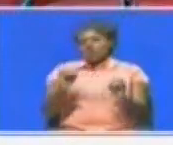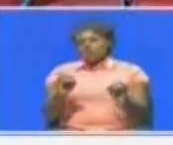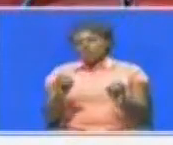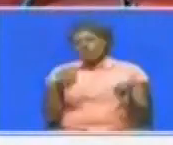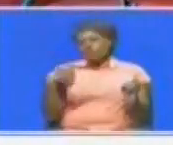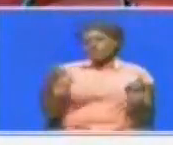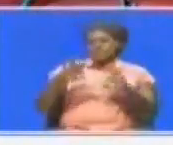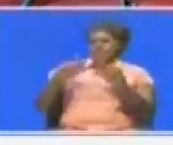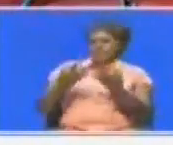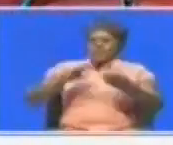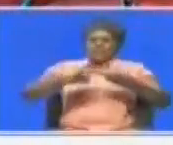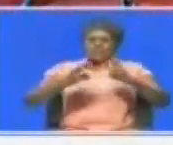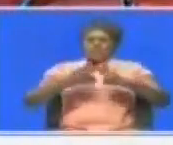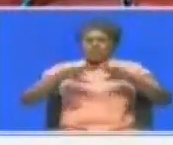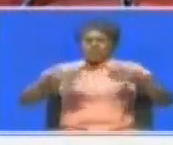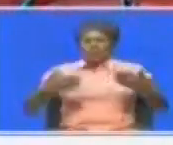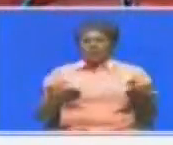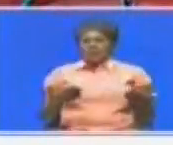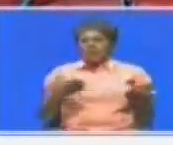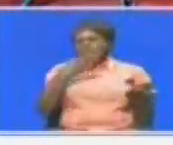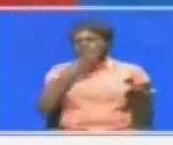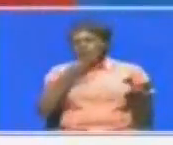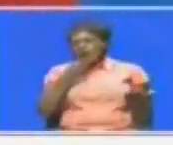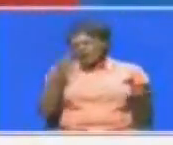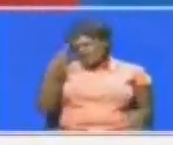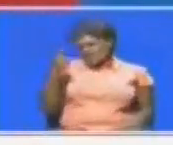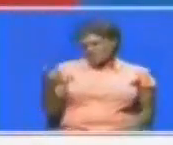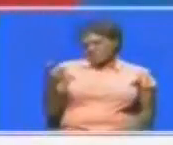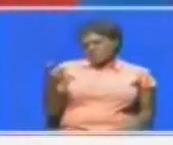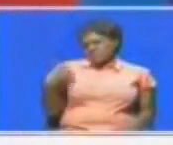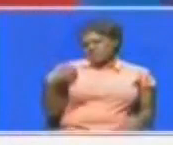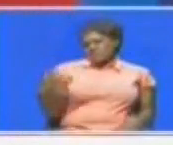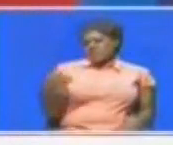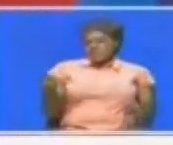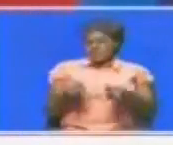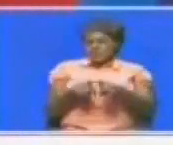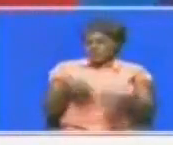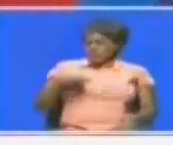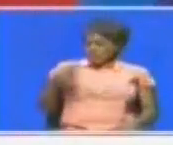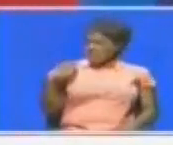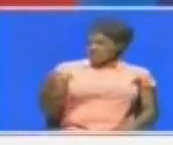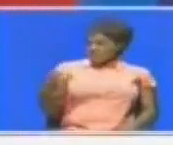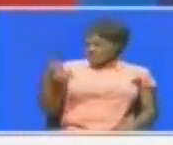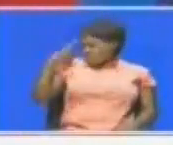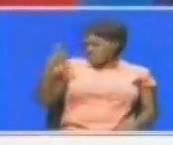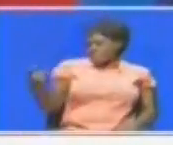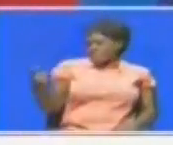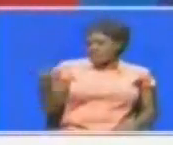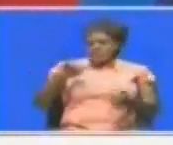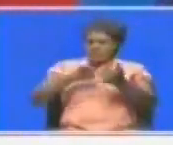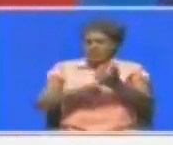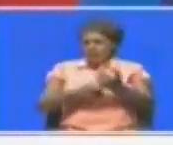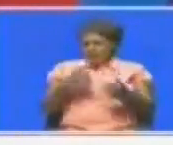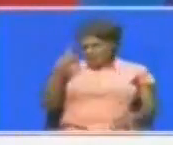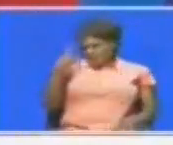pesa. Uhusiano wao uko vipi? Mwanamume akiwa na pesa nyingi anakuwa na kiburi. Mwanamke pia akipata pesa anakuwa na kiburi. Je, ndoa na